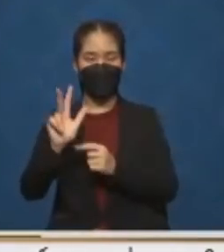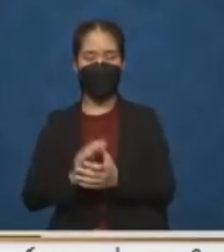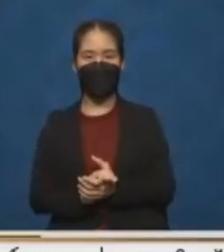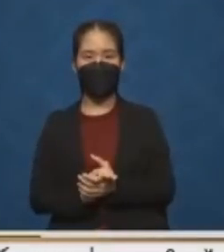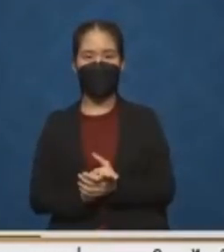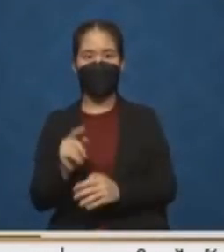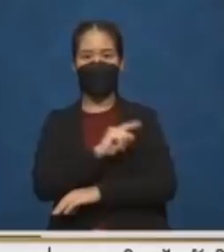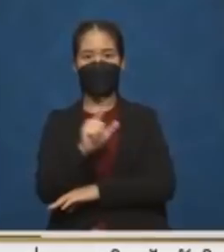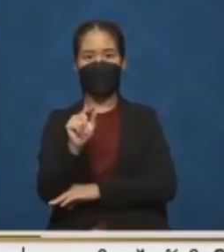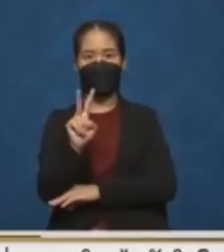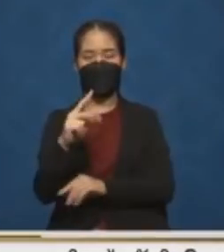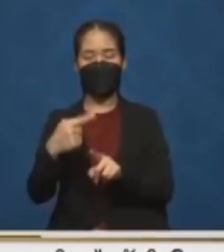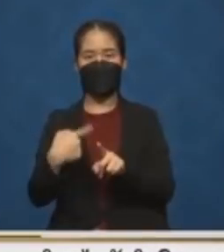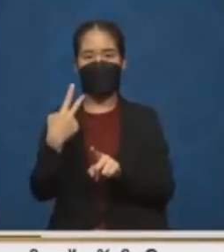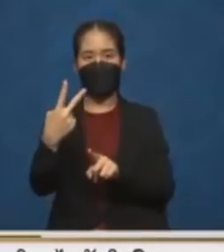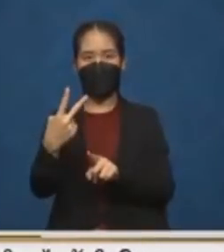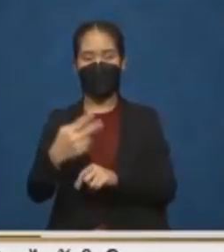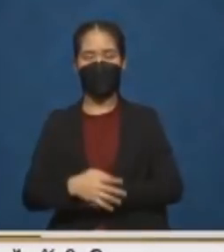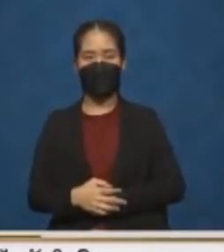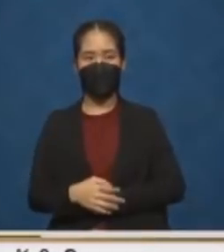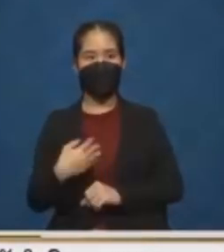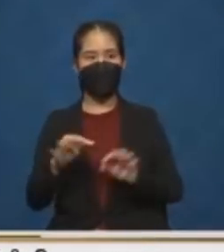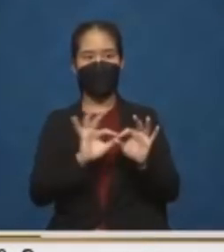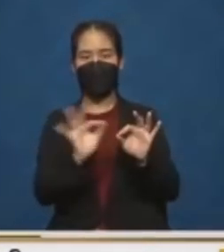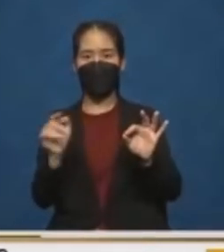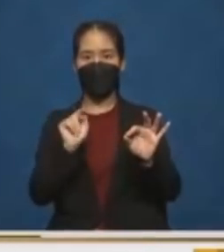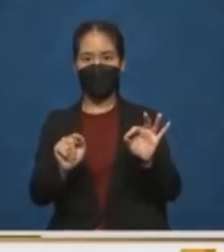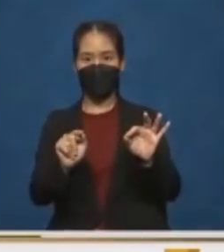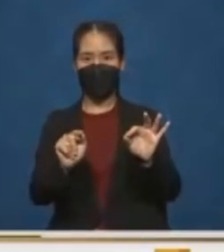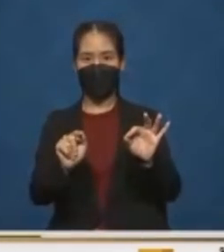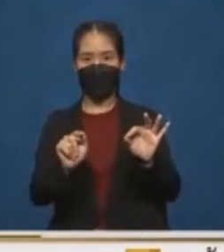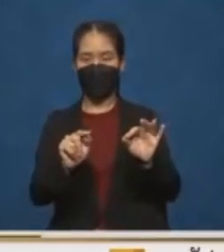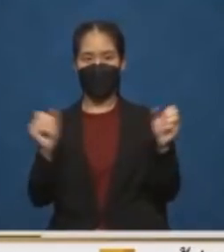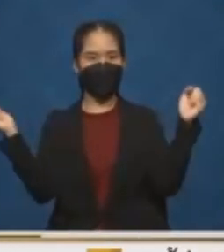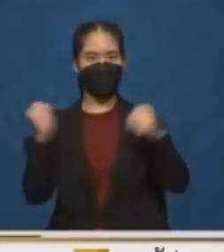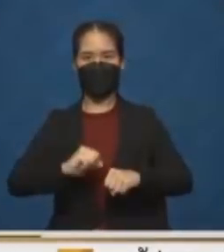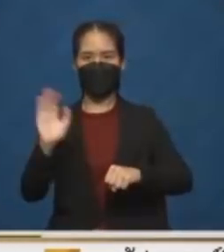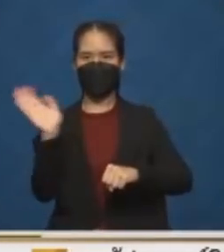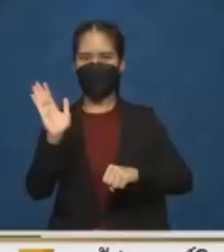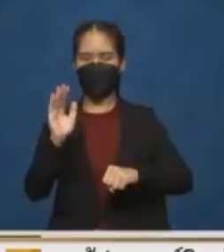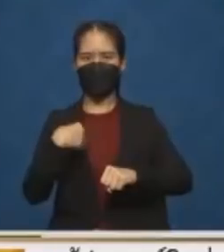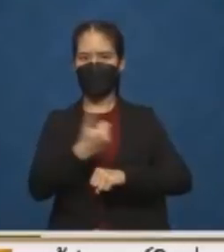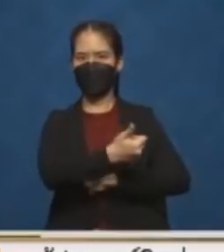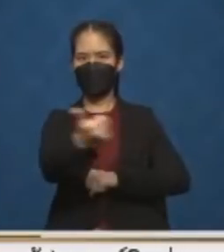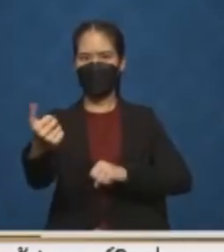วันที่ 22 กุภาพันธ์ไม่อนุญาตให้ภาคอีชนนำเข้ามาในราชกลจักรในเรื่องวคซีน